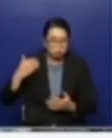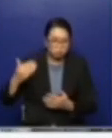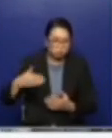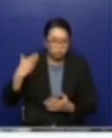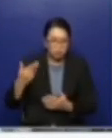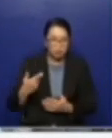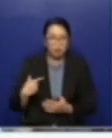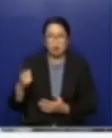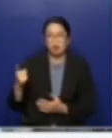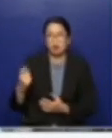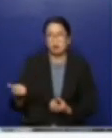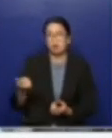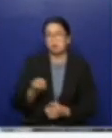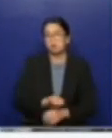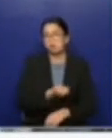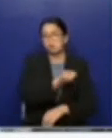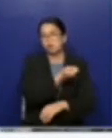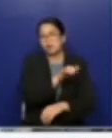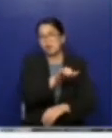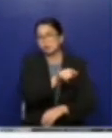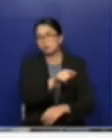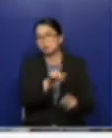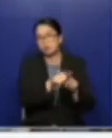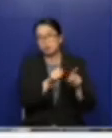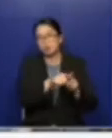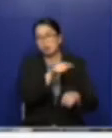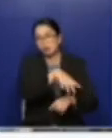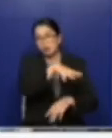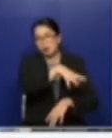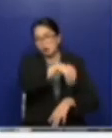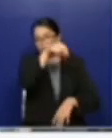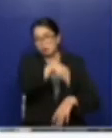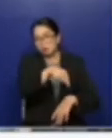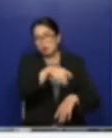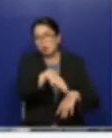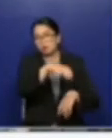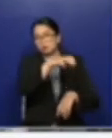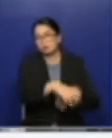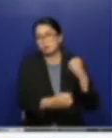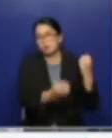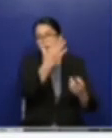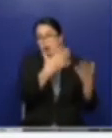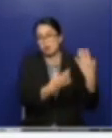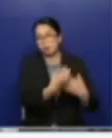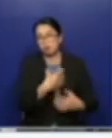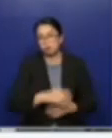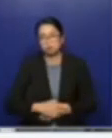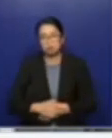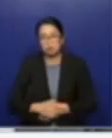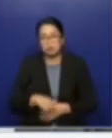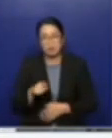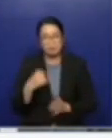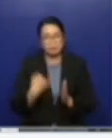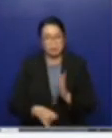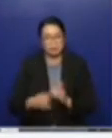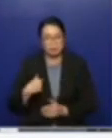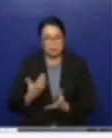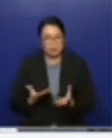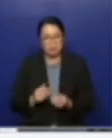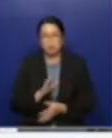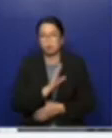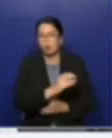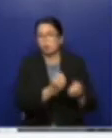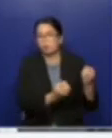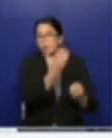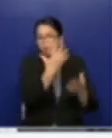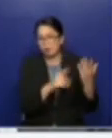อุทยานไปประกาศว่าเป็นเขตของท่านสู้คดีท่านครับท่านประธานที่เคารพครับท่านทราบไหมว่าประชาชนต